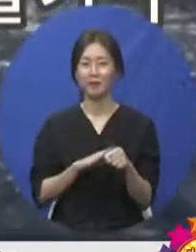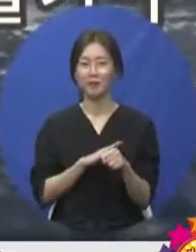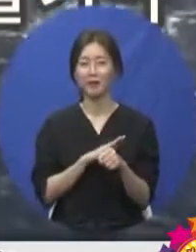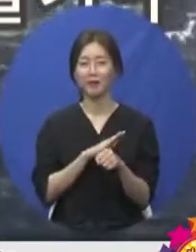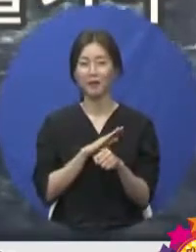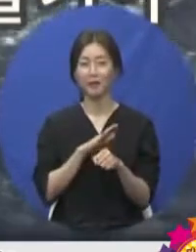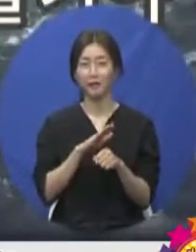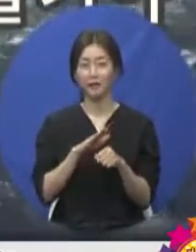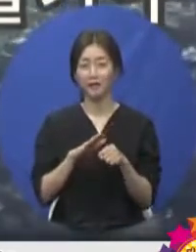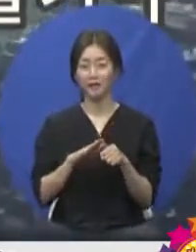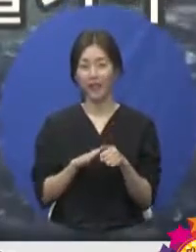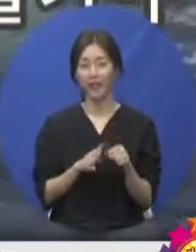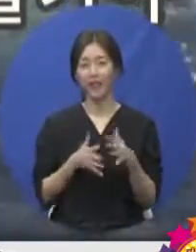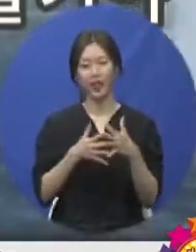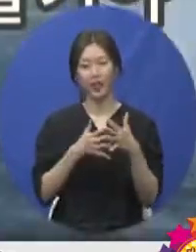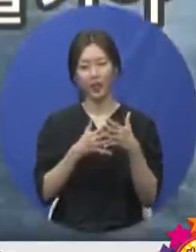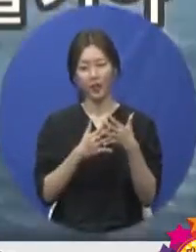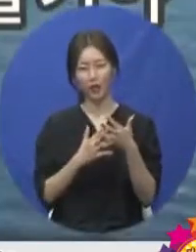사랑한다고